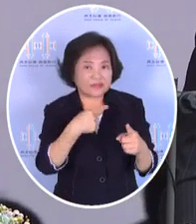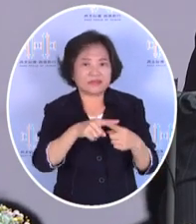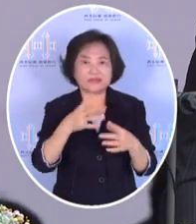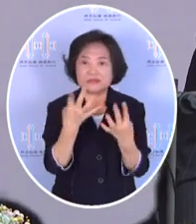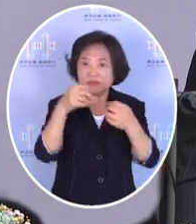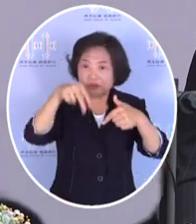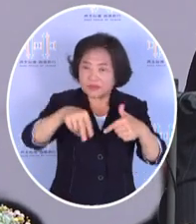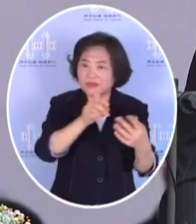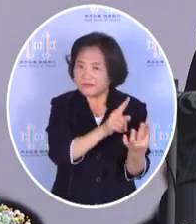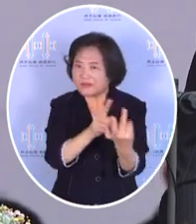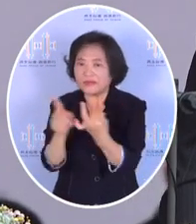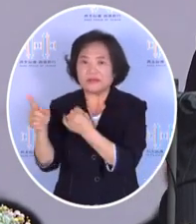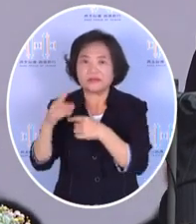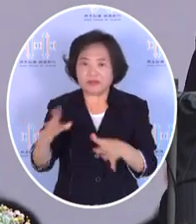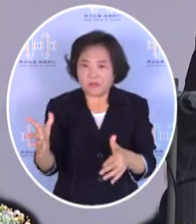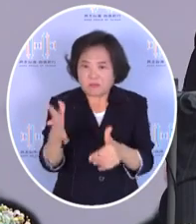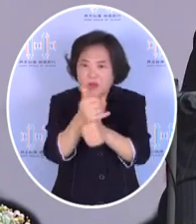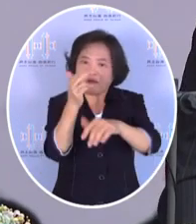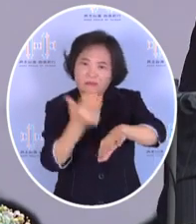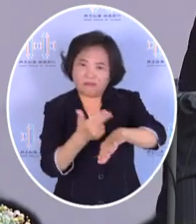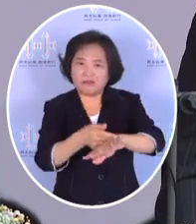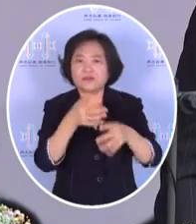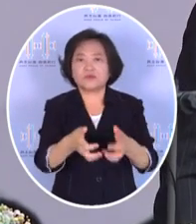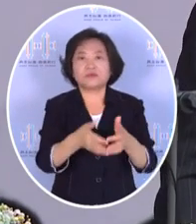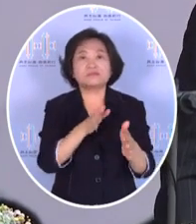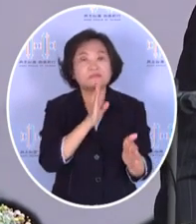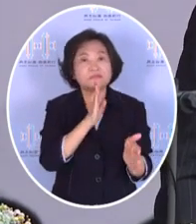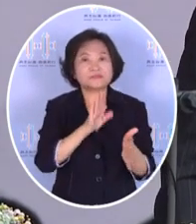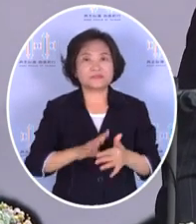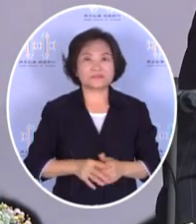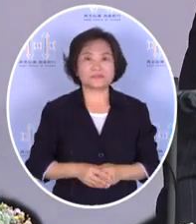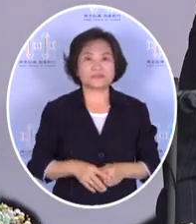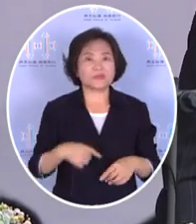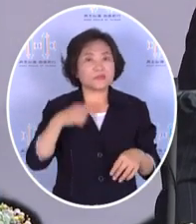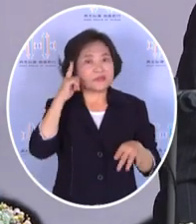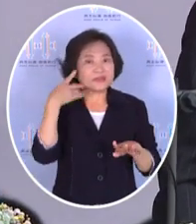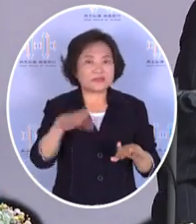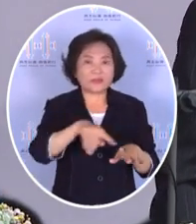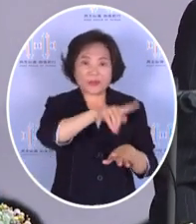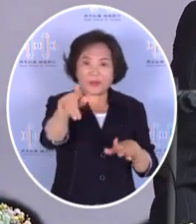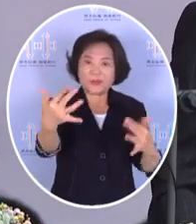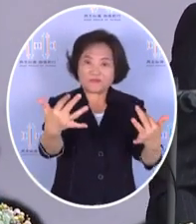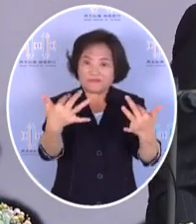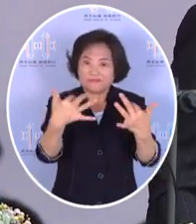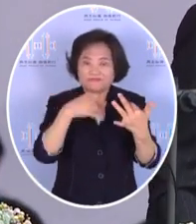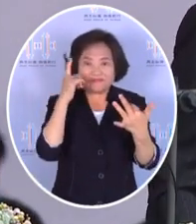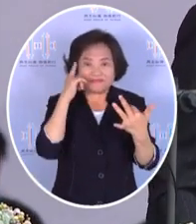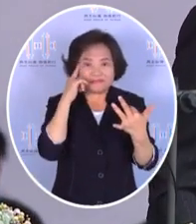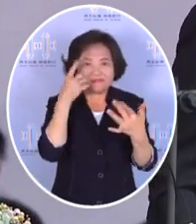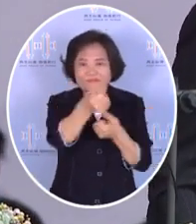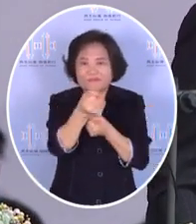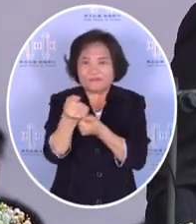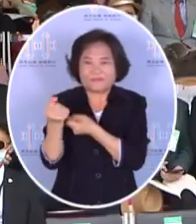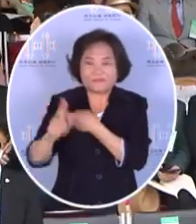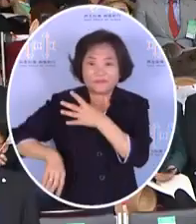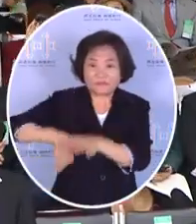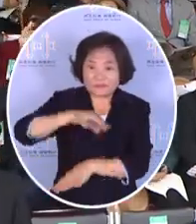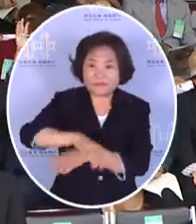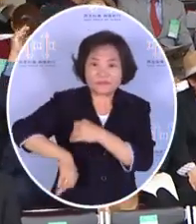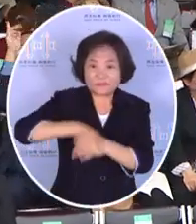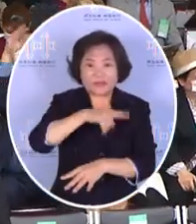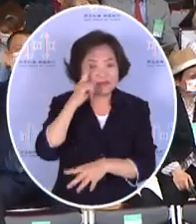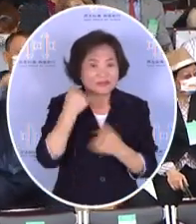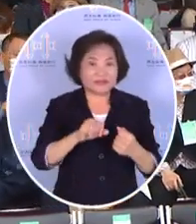经济时代的核心技术。我们将会在吸引国际资本跟人才的环境及法制